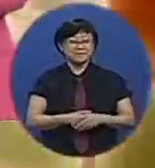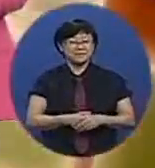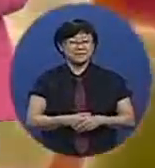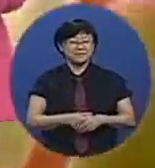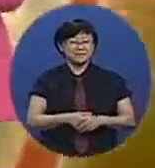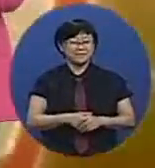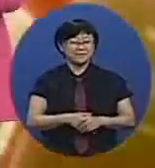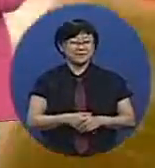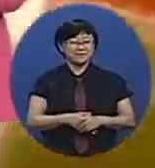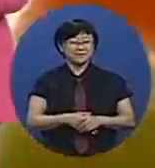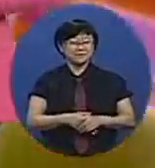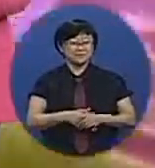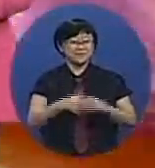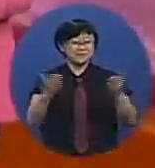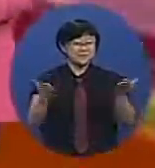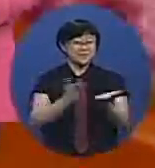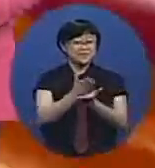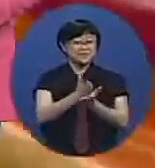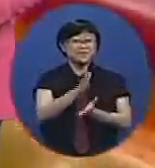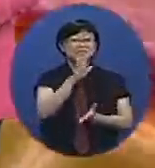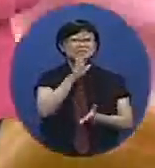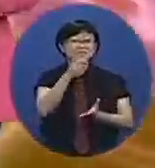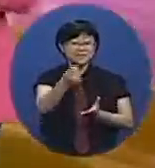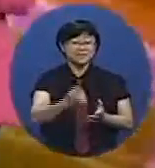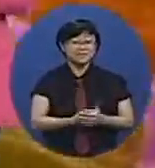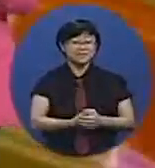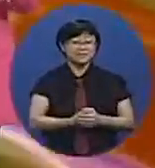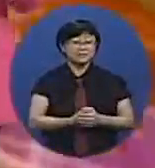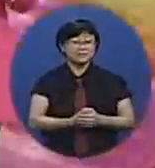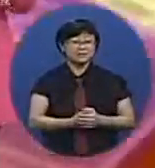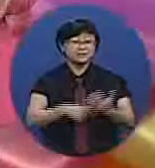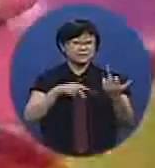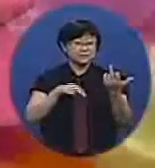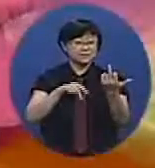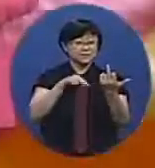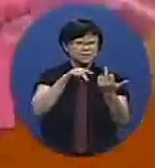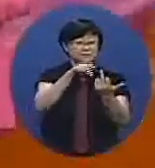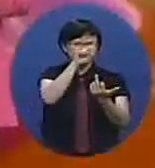여쭤보겠습니다. 아니, 그런데 일을 또, 하시는 건 예, 맞는 예. 거잖아요. 그리고 또 예. 산도